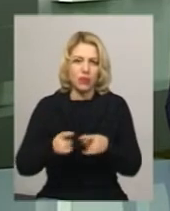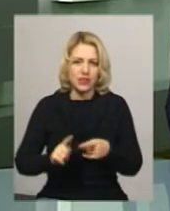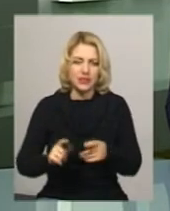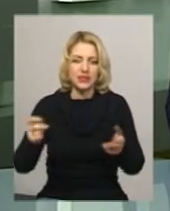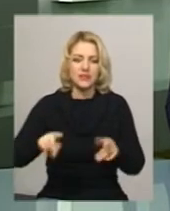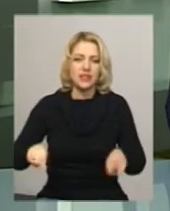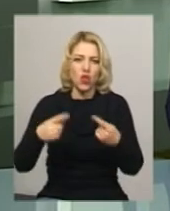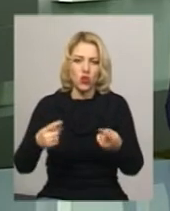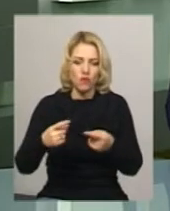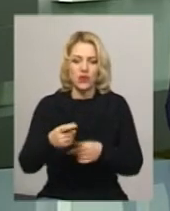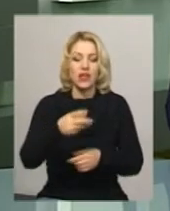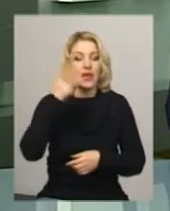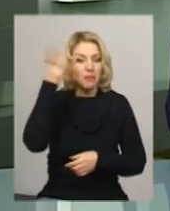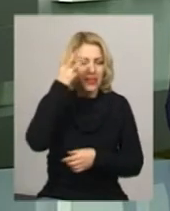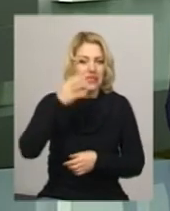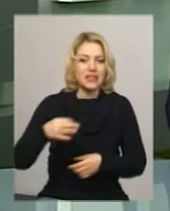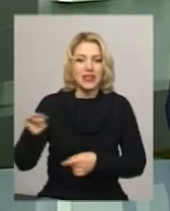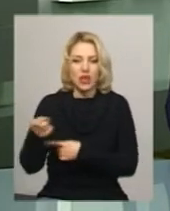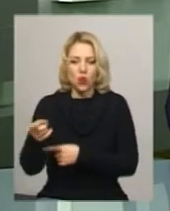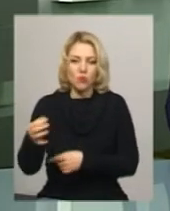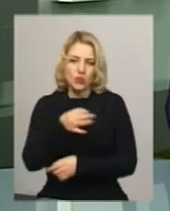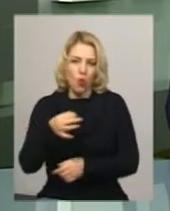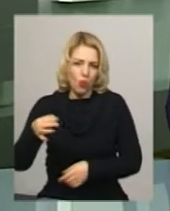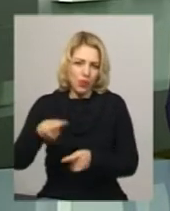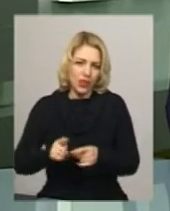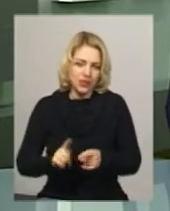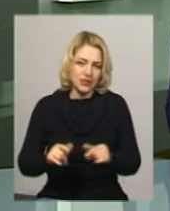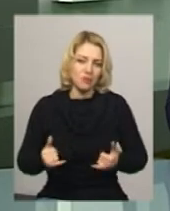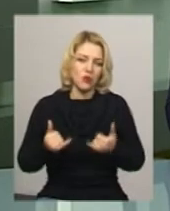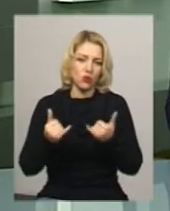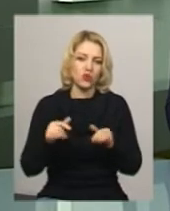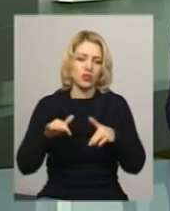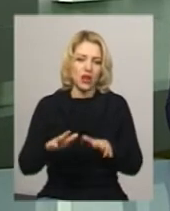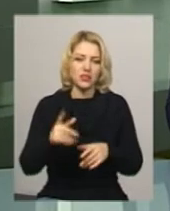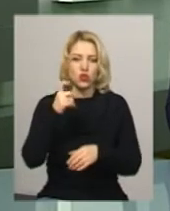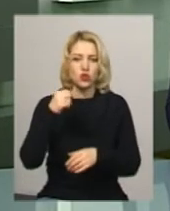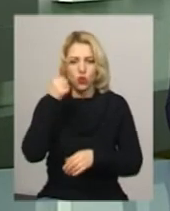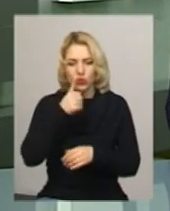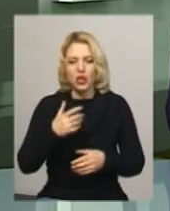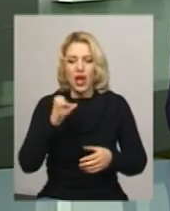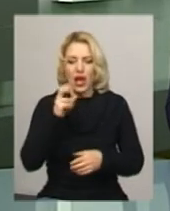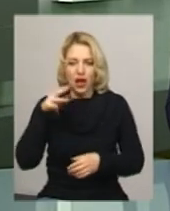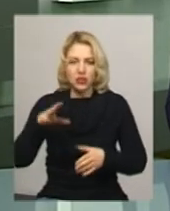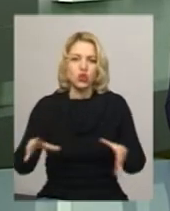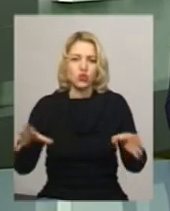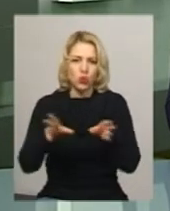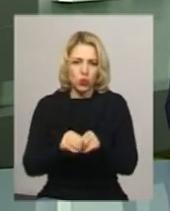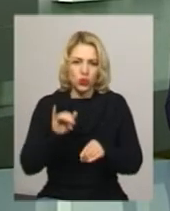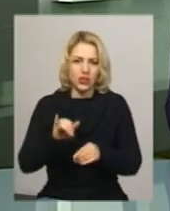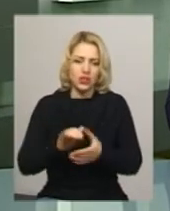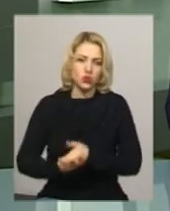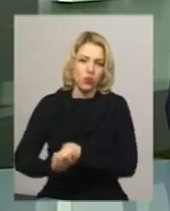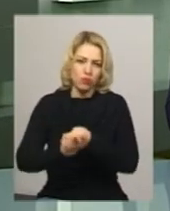жителі Хмельницької та Тернопільської областей. Акцію приурочили до відзначення 100-річчя з дня проголошення Акту Злуки та Дня Соборності.